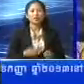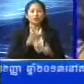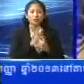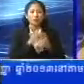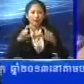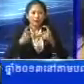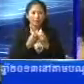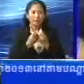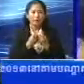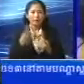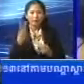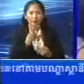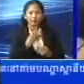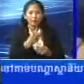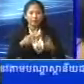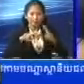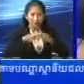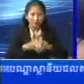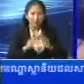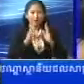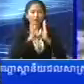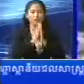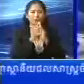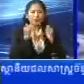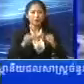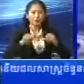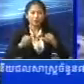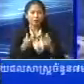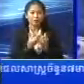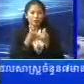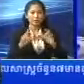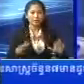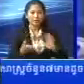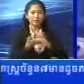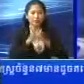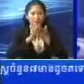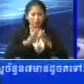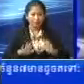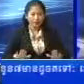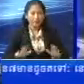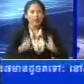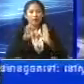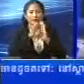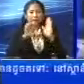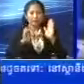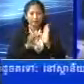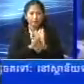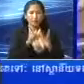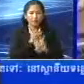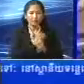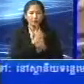បកនយោបាយទាំងពីរដែលមានអាសនៈនៅក្នុងរដ្ឋសភាបន្តដោះស្រាយតាមនីតិវិធីនិងស្របតាមច្បាប់ជាធរមាន